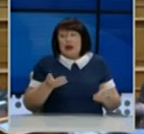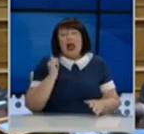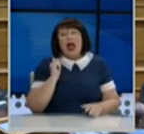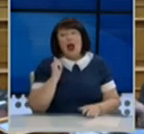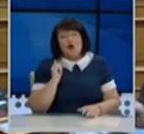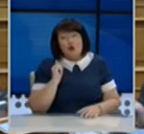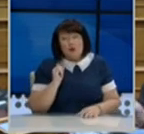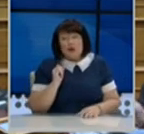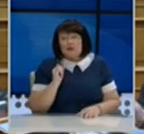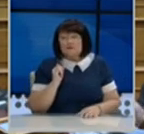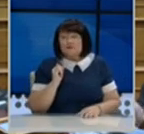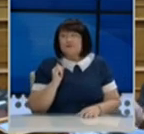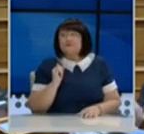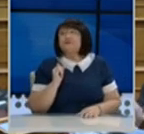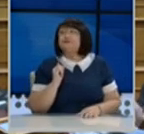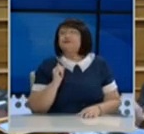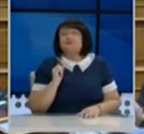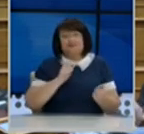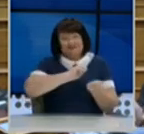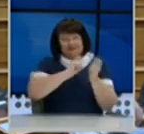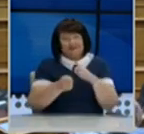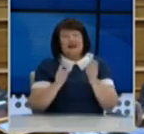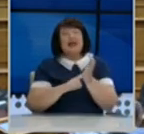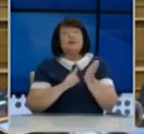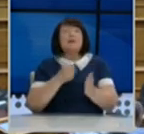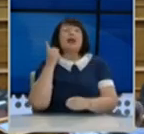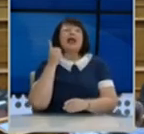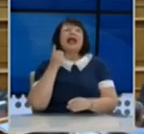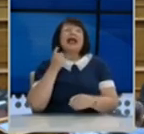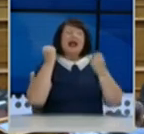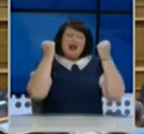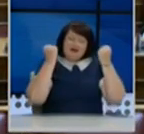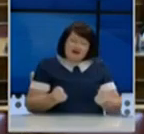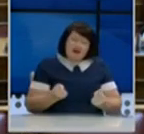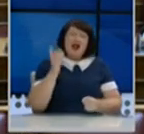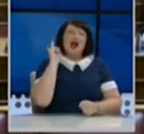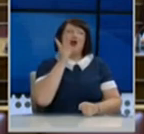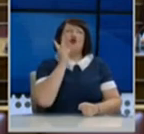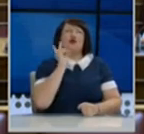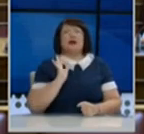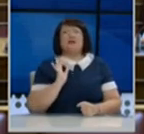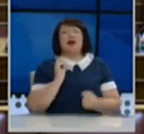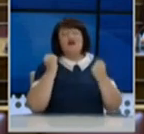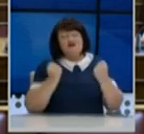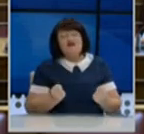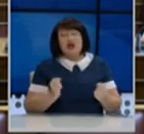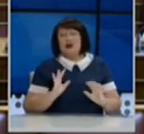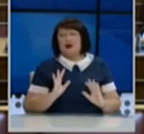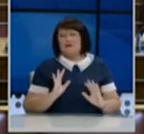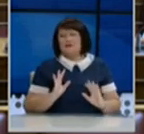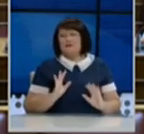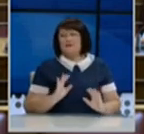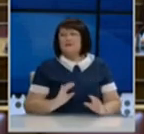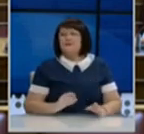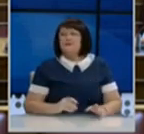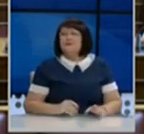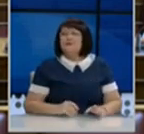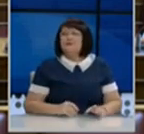ακόμη δεν έχει χαρακτηριστεί κακούργημα, που ακόμη